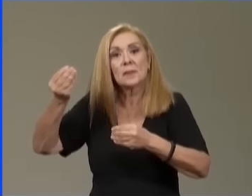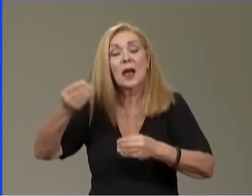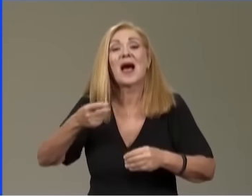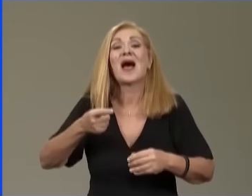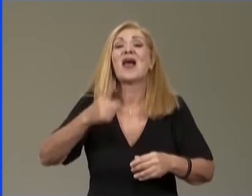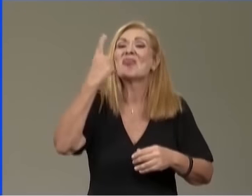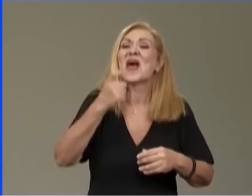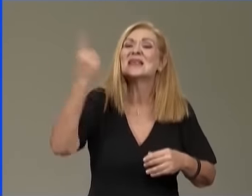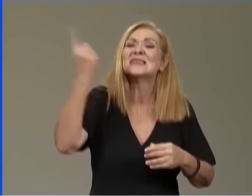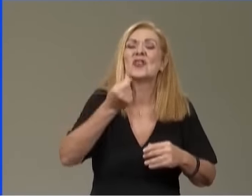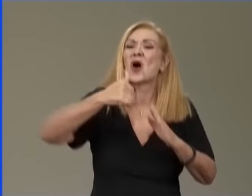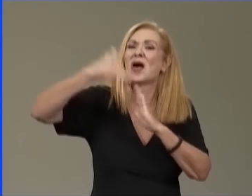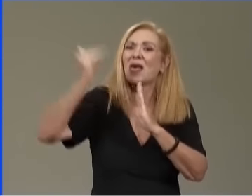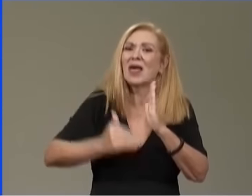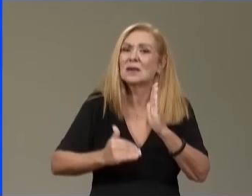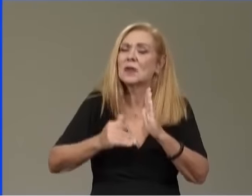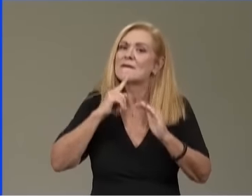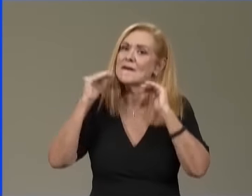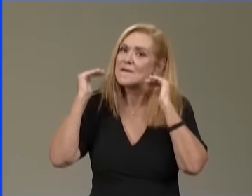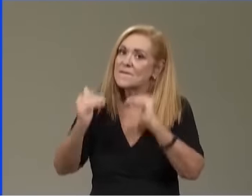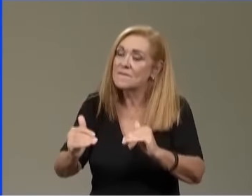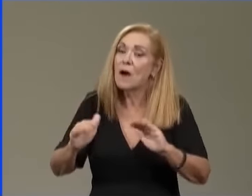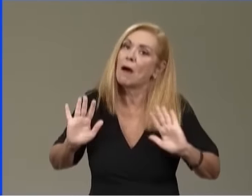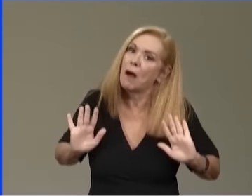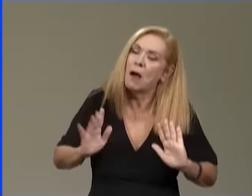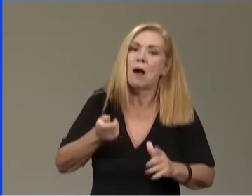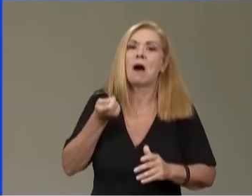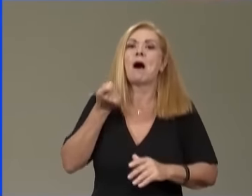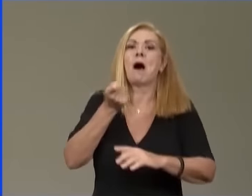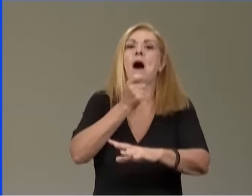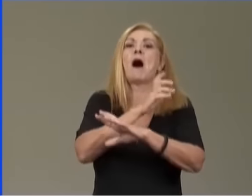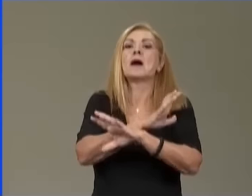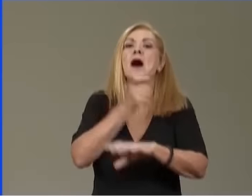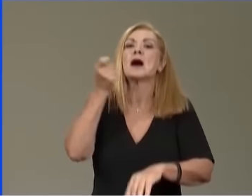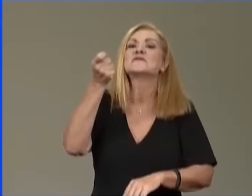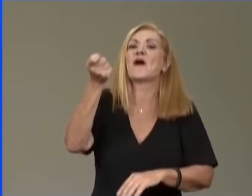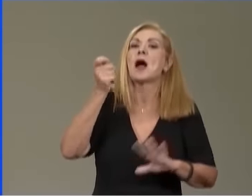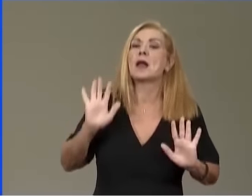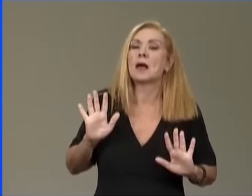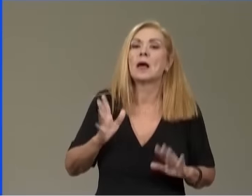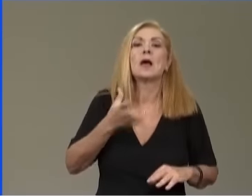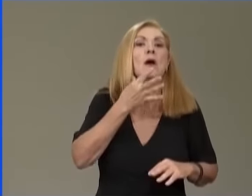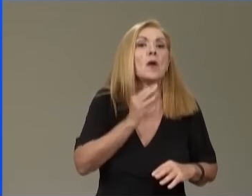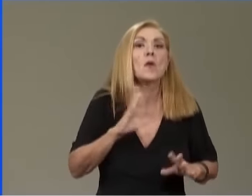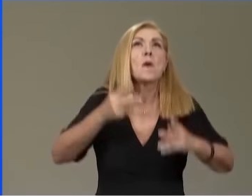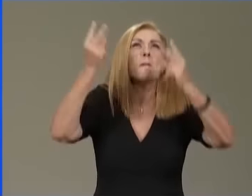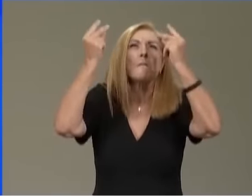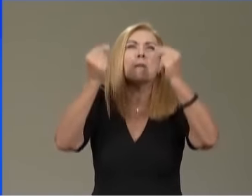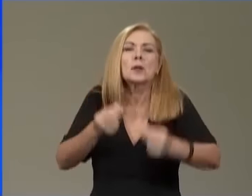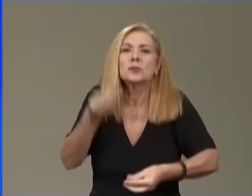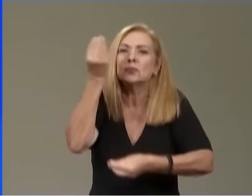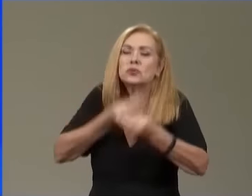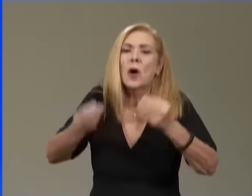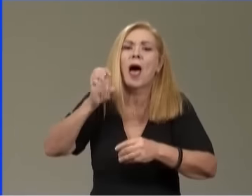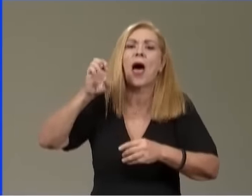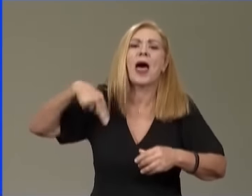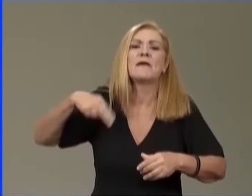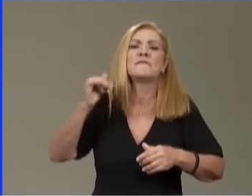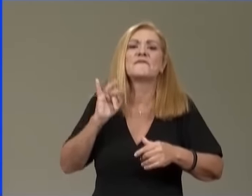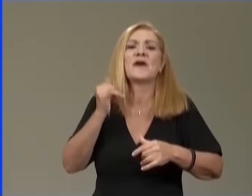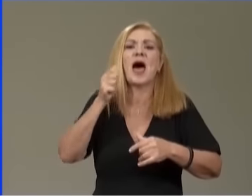του 10% αν ασφαλιστούν. Διότι για τις μεγάλες περιουσίες που πληρώνουν μεγάλο ένφια η έκπτωση